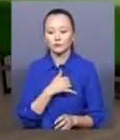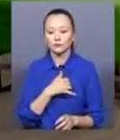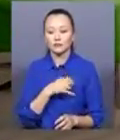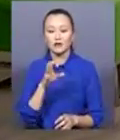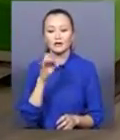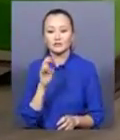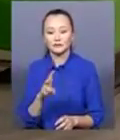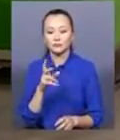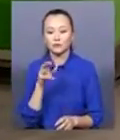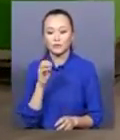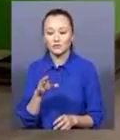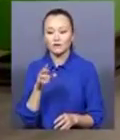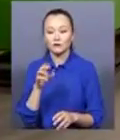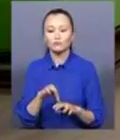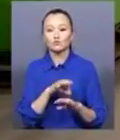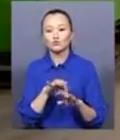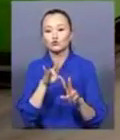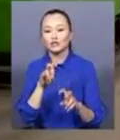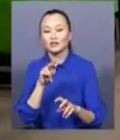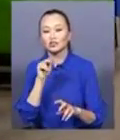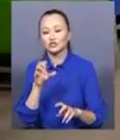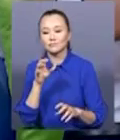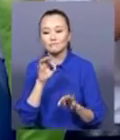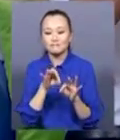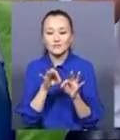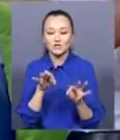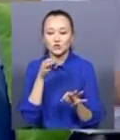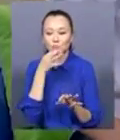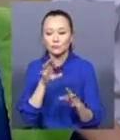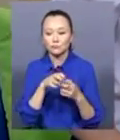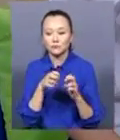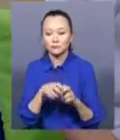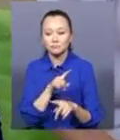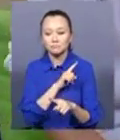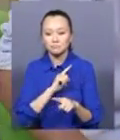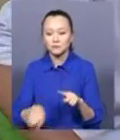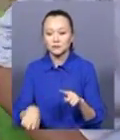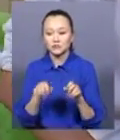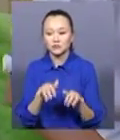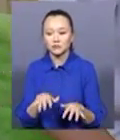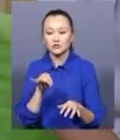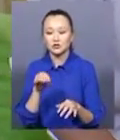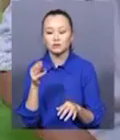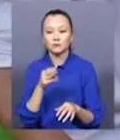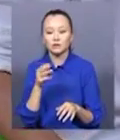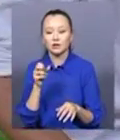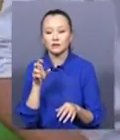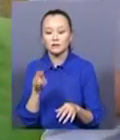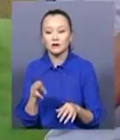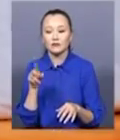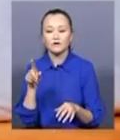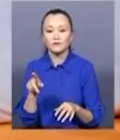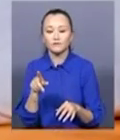Арсен Мурзабеков. Это муж на час, мастер на все руки. Любые проблемы просто по щелчку пальца. А также Шмельков Остап, представитель